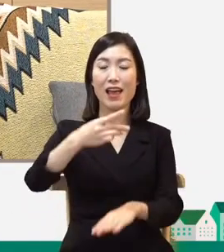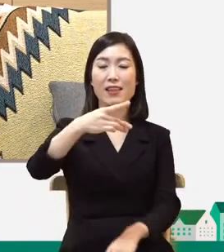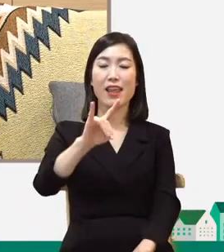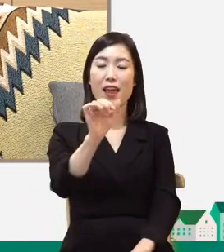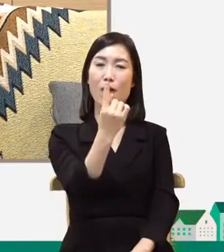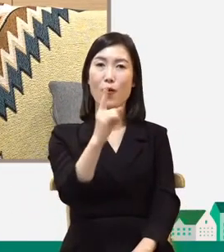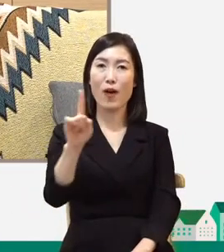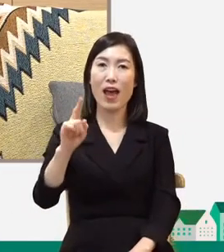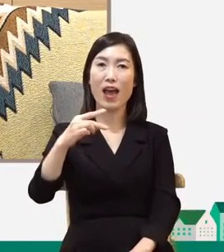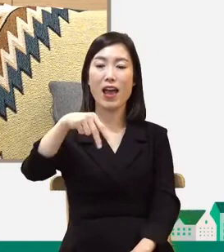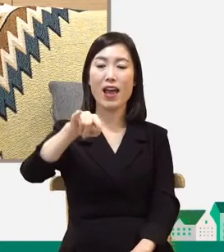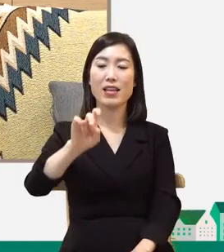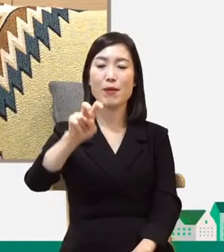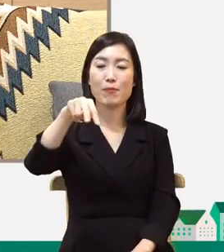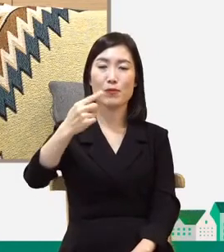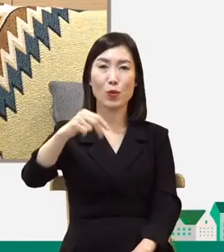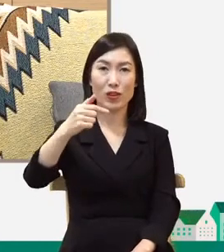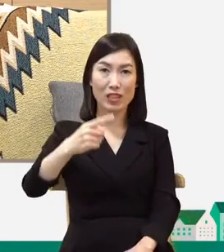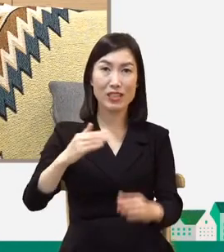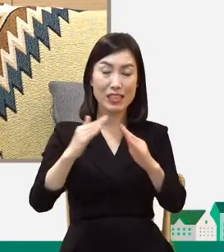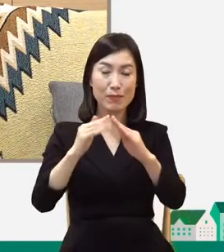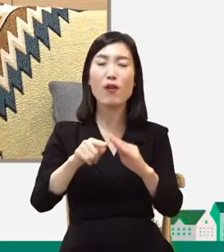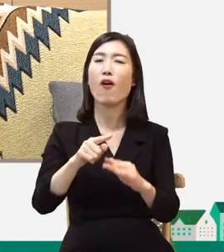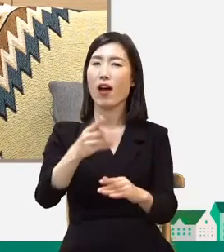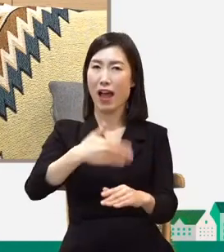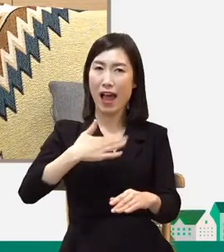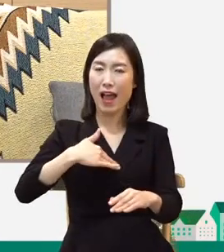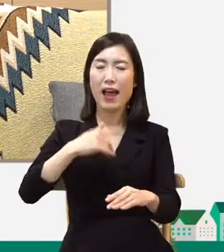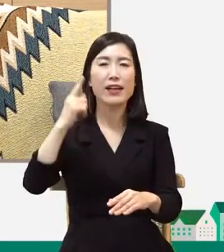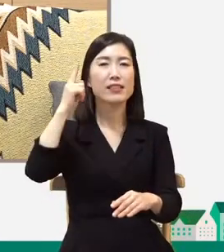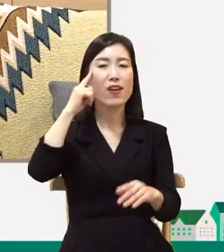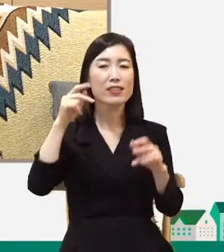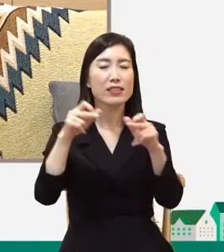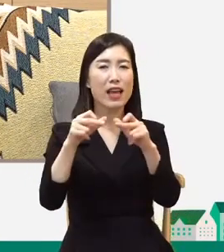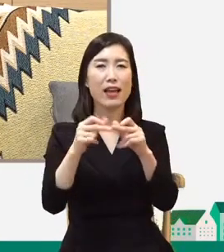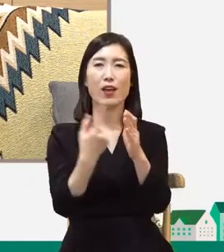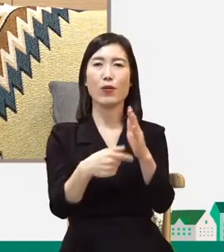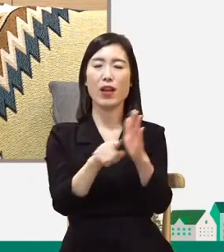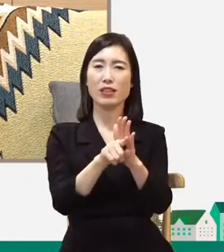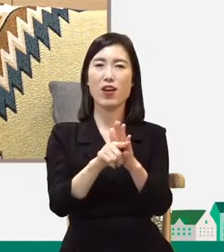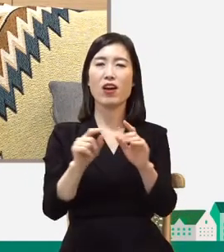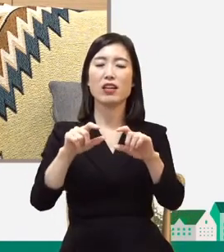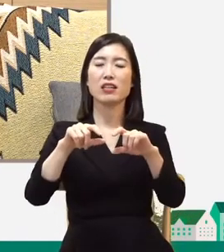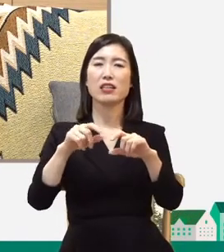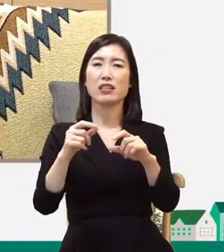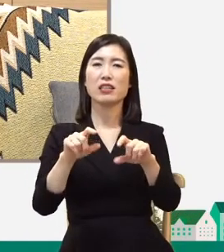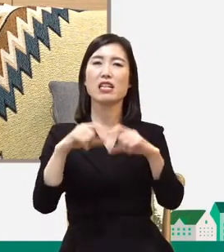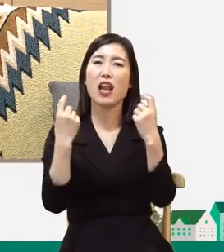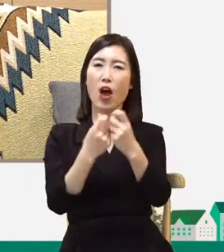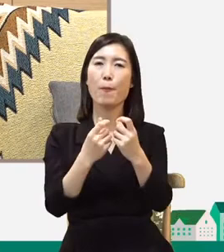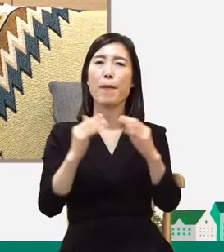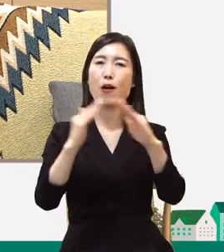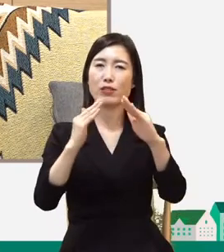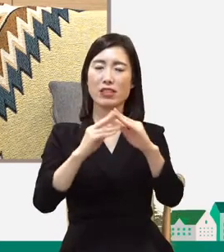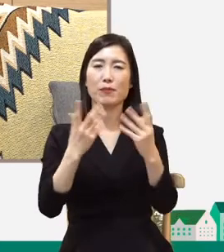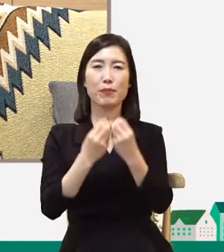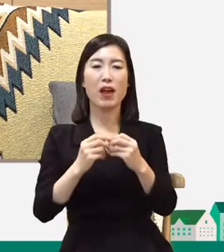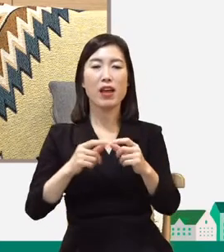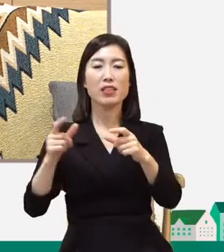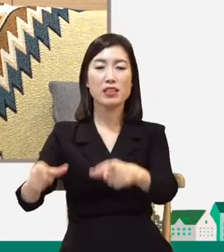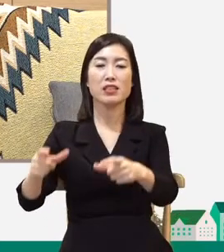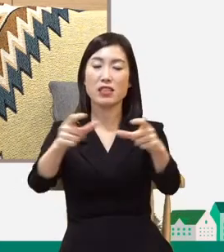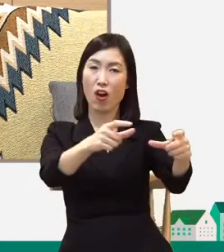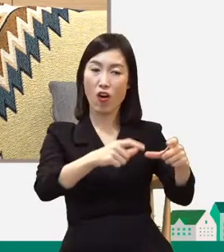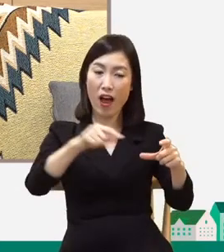우리나라에서 정신질환자를 위한 클럽하우스 모델을 기반으로 해서 이들의 그 정신장애인들이 지역사회에서